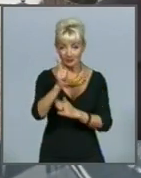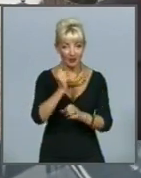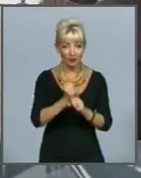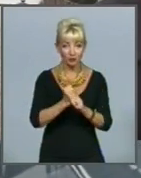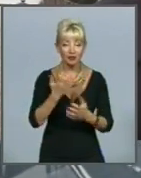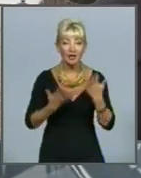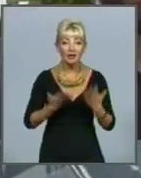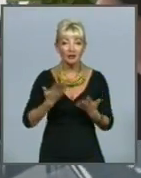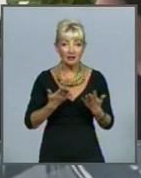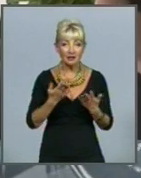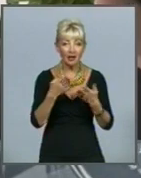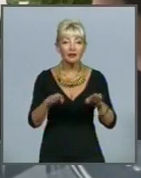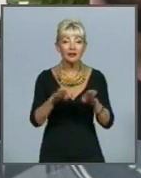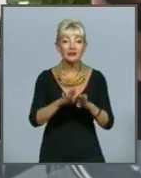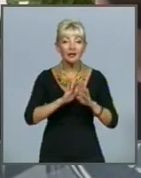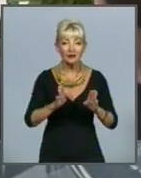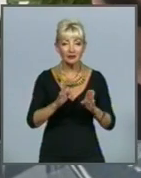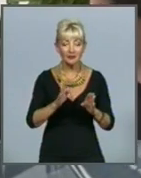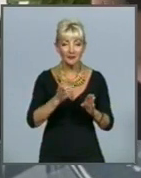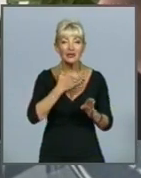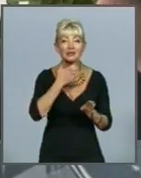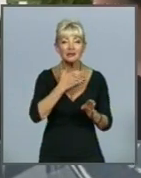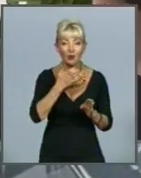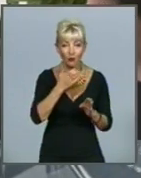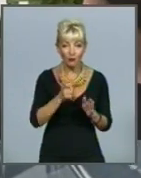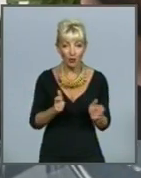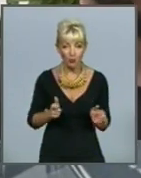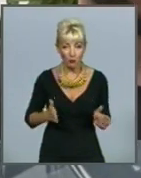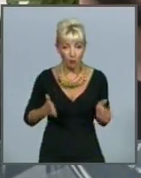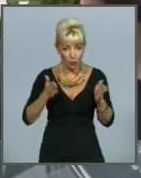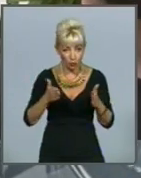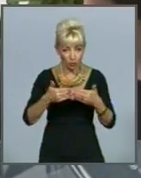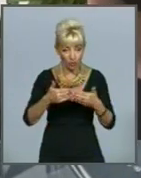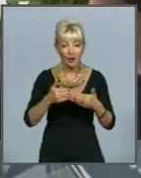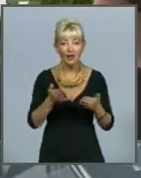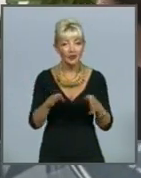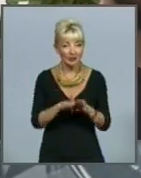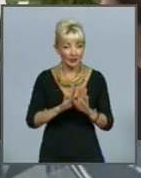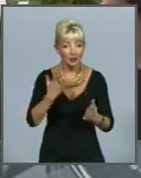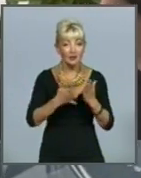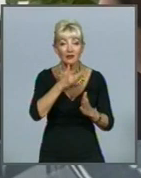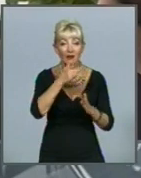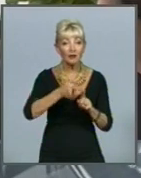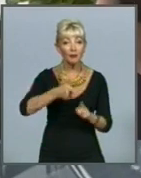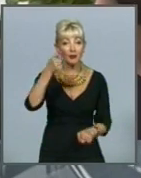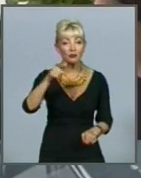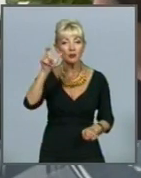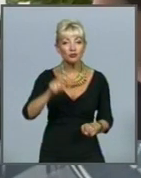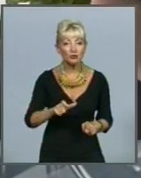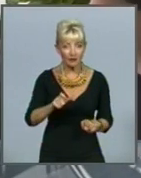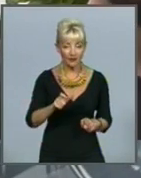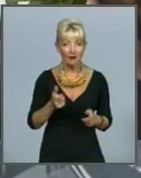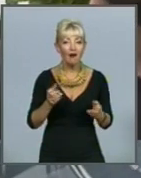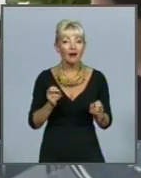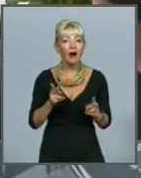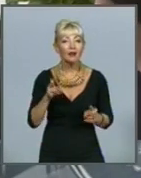закрыты страховочные поручень, аттракцион не запустится. Если во время подъема человек поднимет каким-то образом